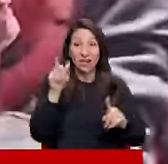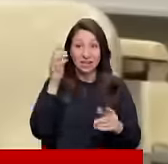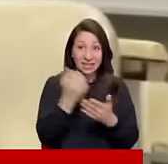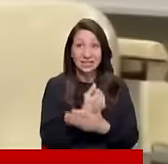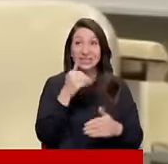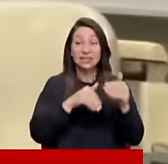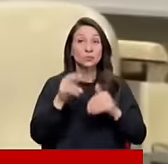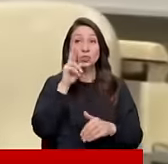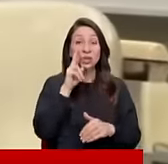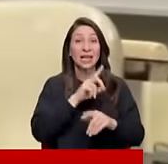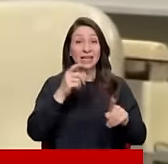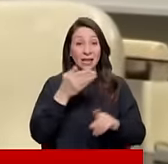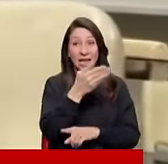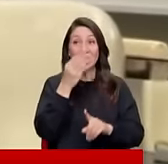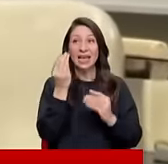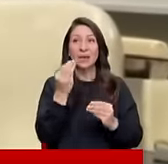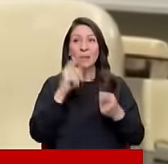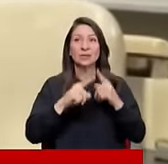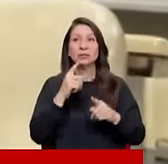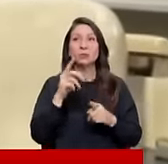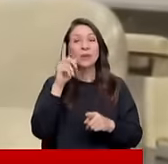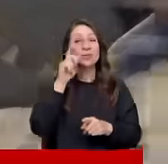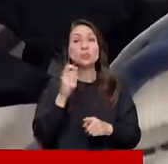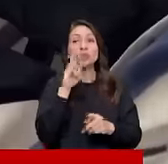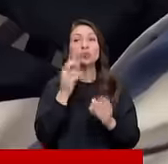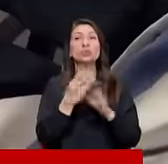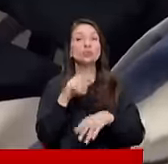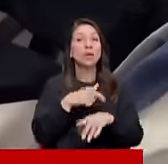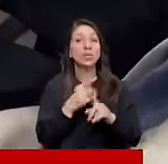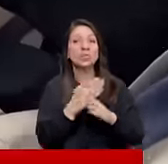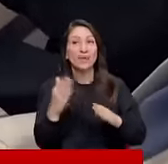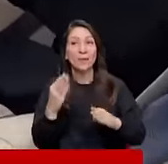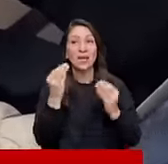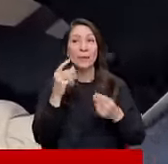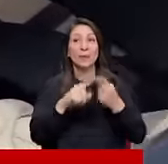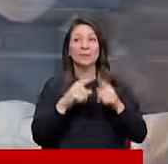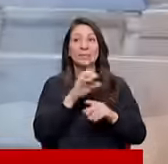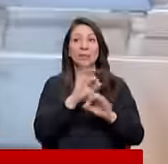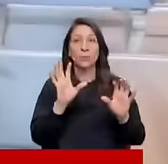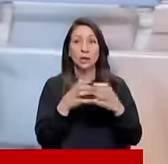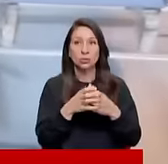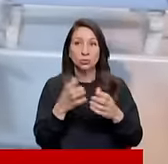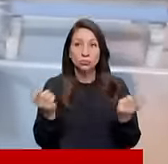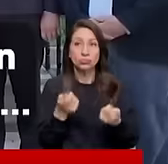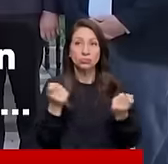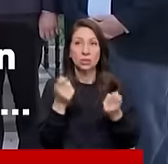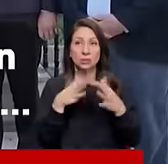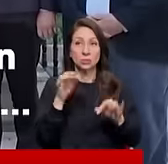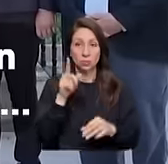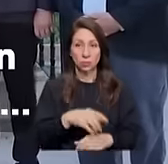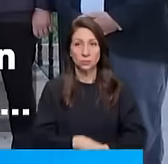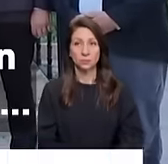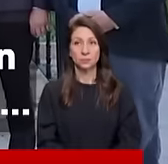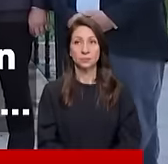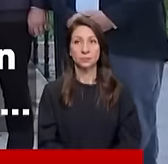seçim sonuçlarına itiraz eden İyi Parti'nin başvurusu henüz sonuçlanmadı. Süreç devam ederken İyi Parti tam kadro sahaya inmeye hazırlanıyor. Tüm